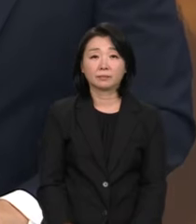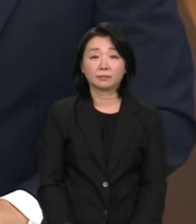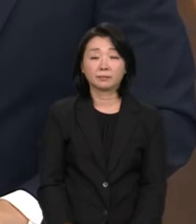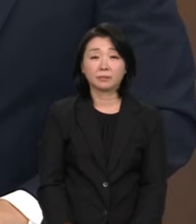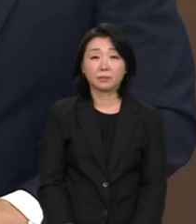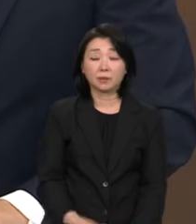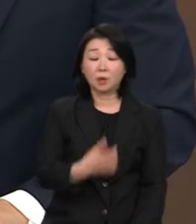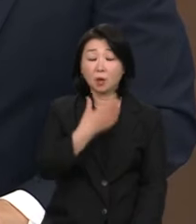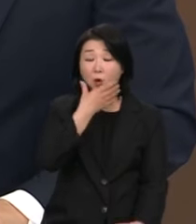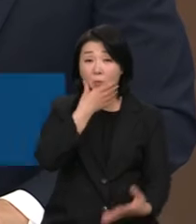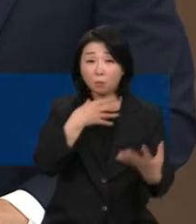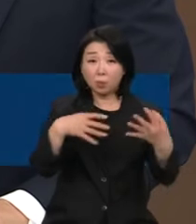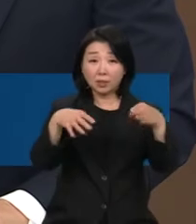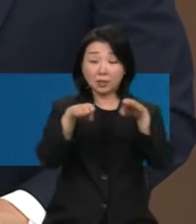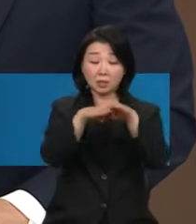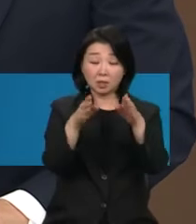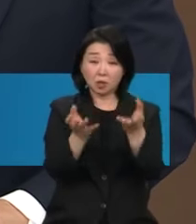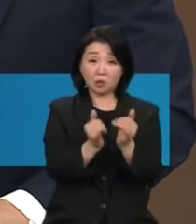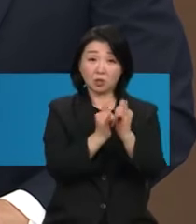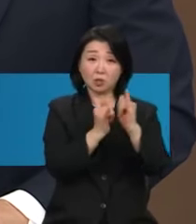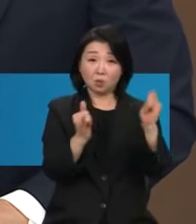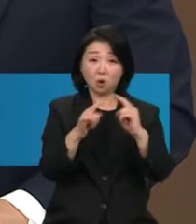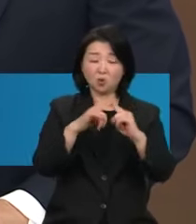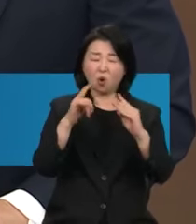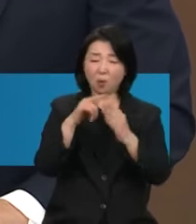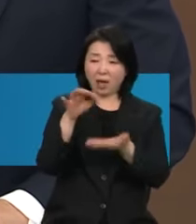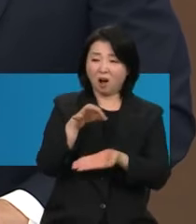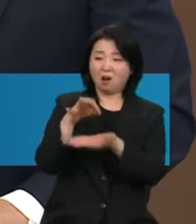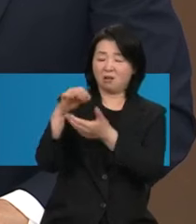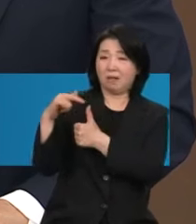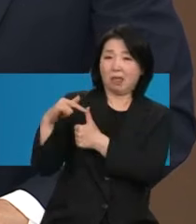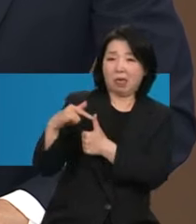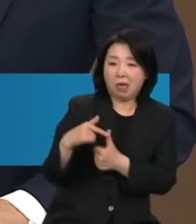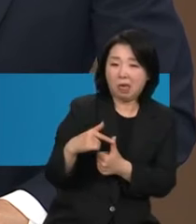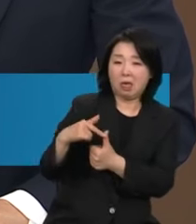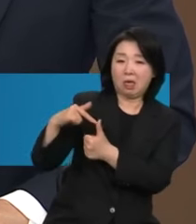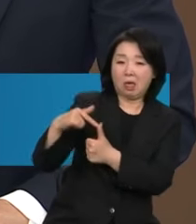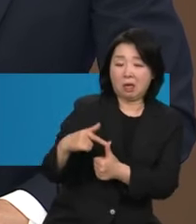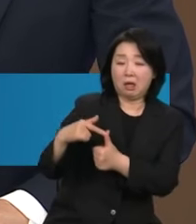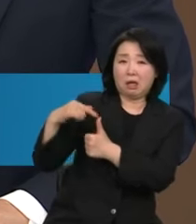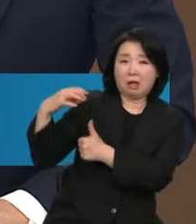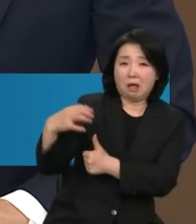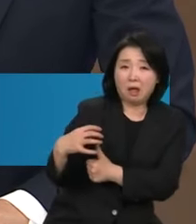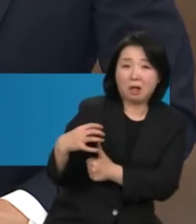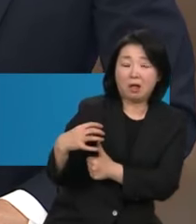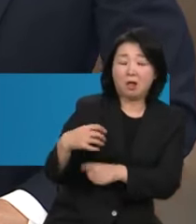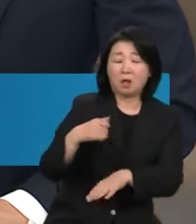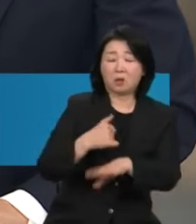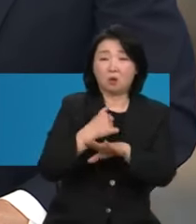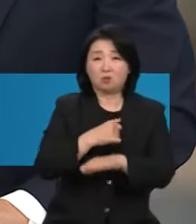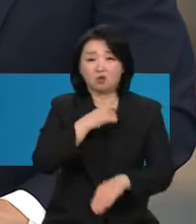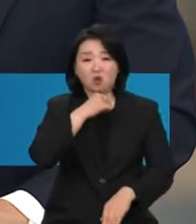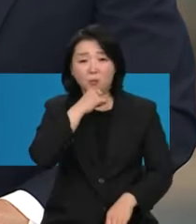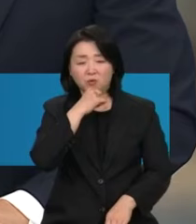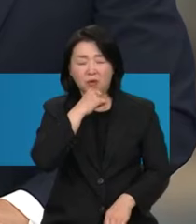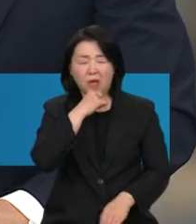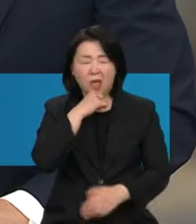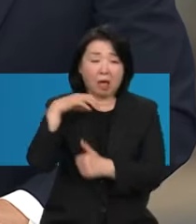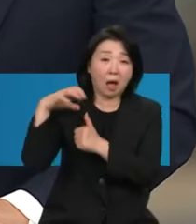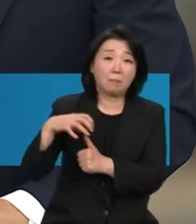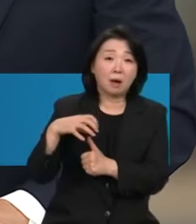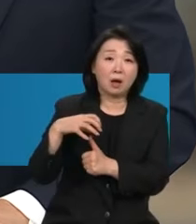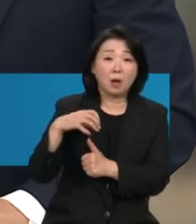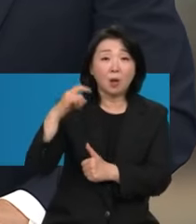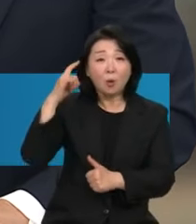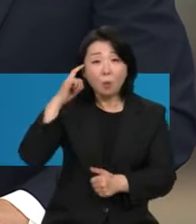이 복지시설 직원들은 교회 헌금을 강요받은 것뿐 아니라 실적 압박에도 시달렸다고 주장합니다. 매달 정기 후원자를